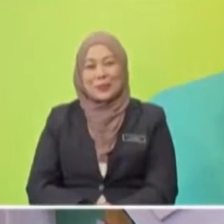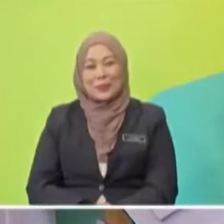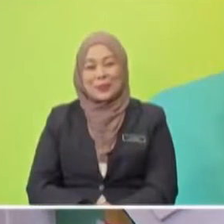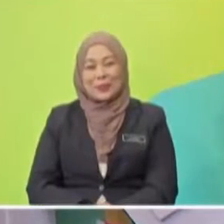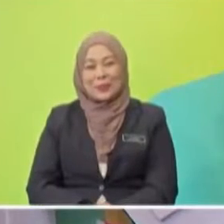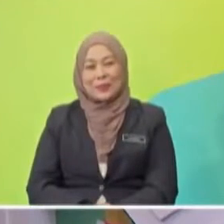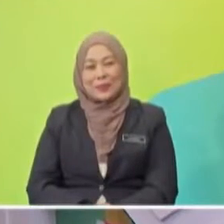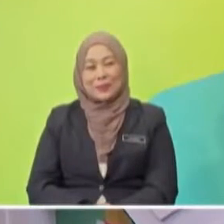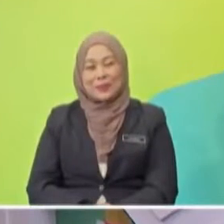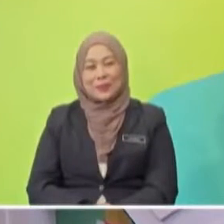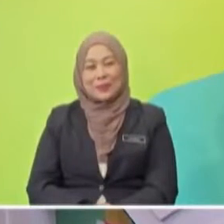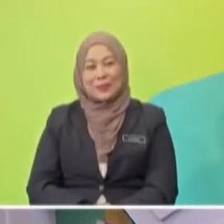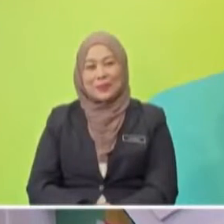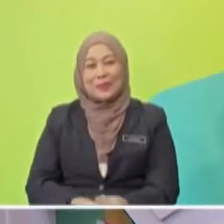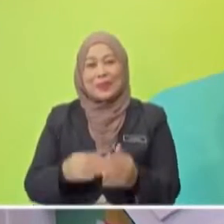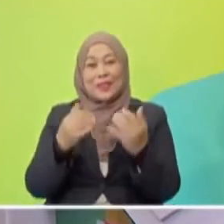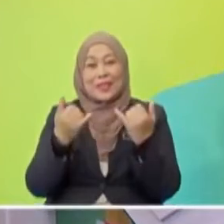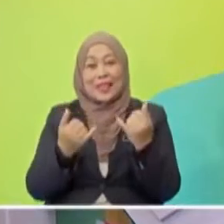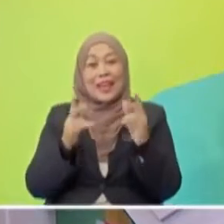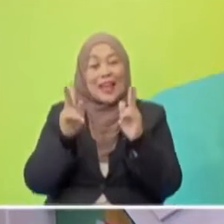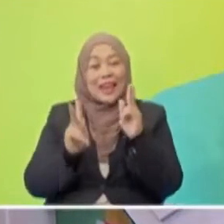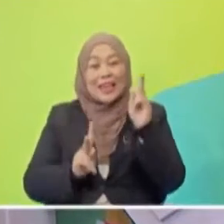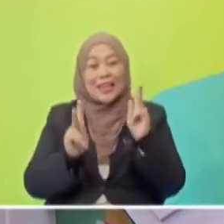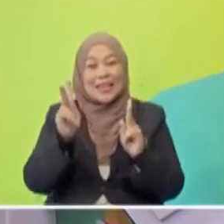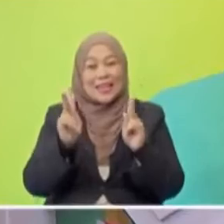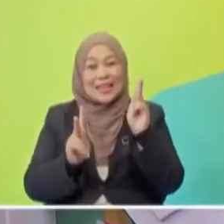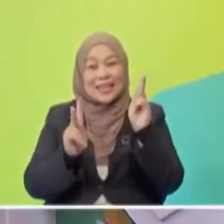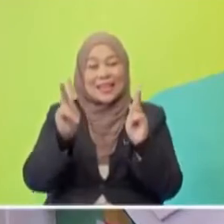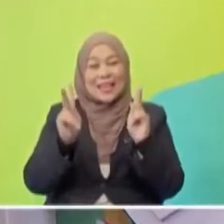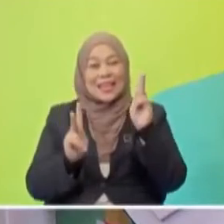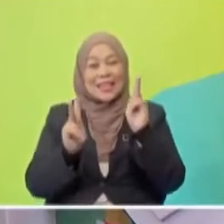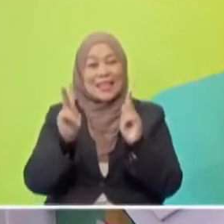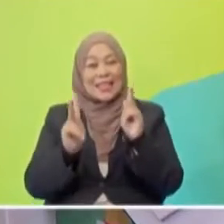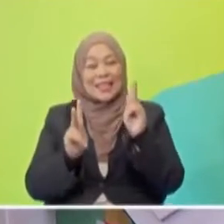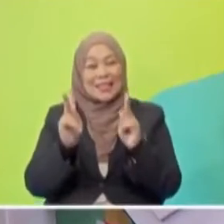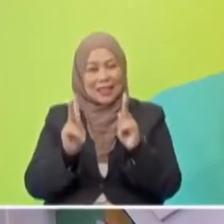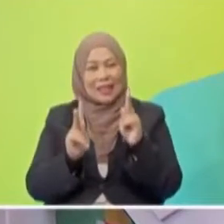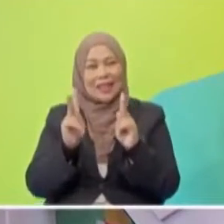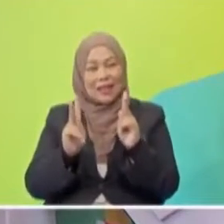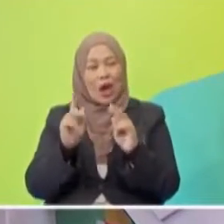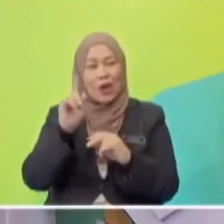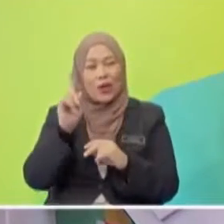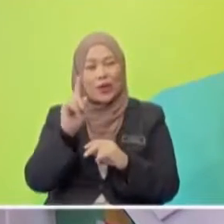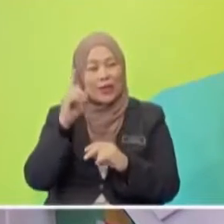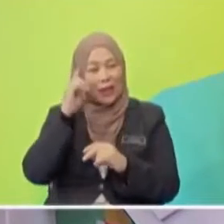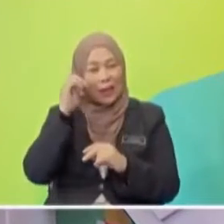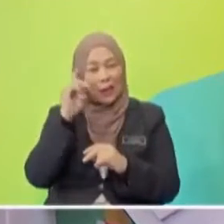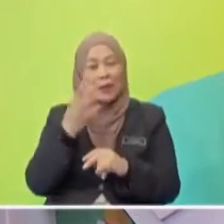di berhenti di mana nih pulang dari kota